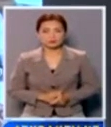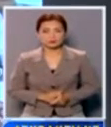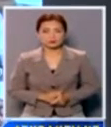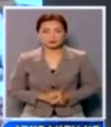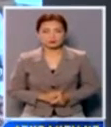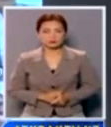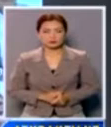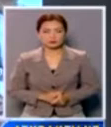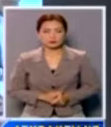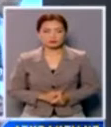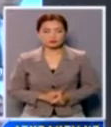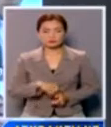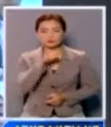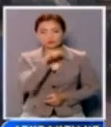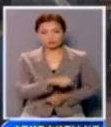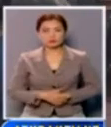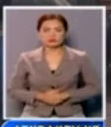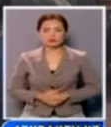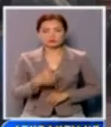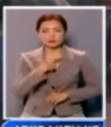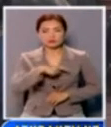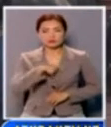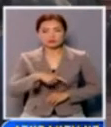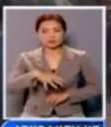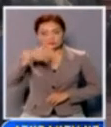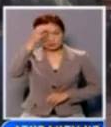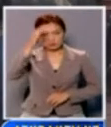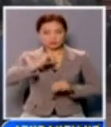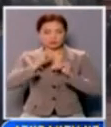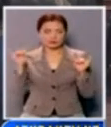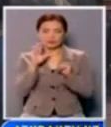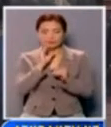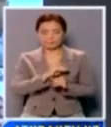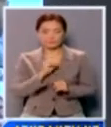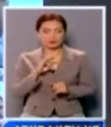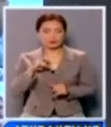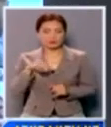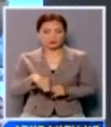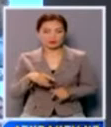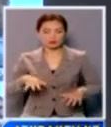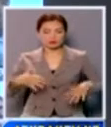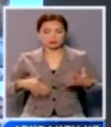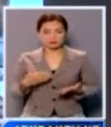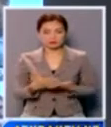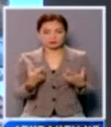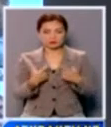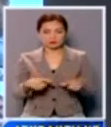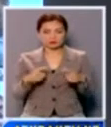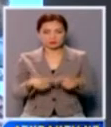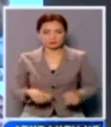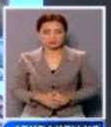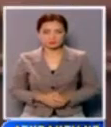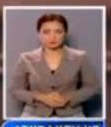пробный. Соның арқасында өзіміздің білім деңгейімізді көтеріп, ұбытыға жақсылап